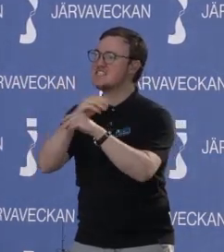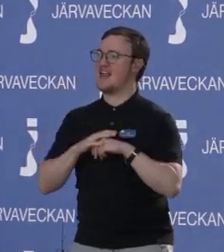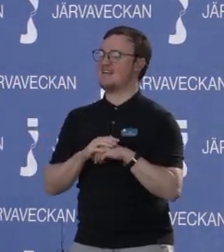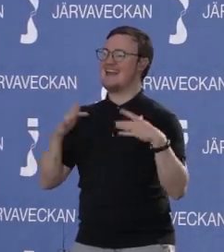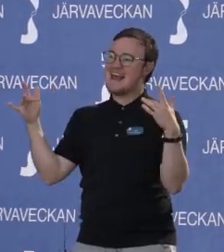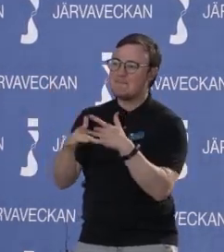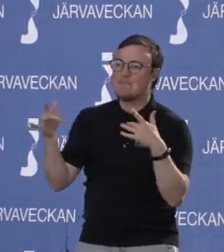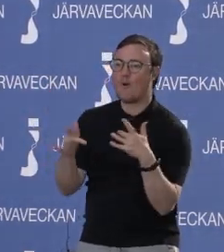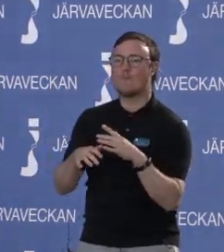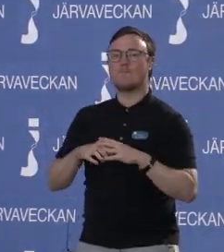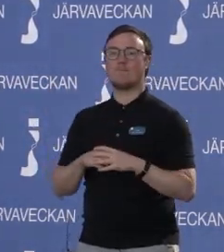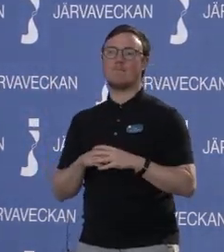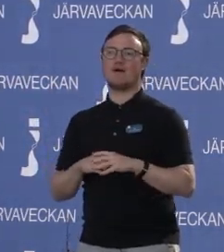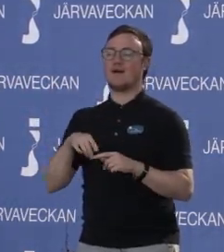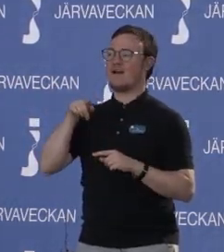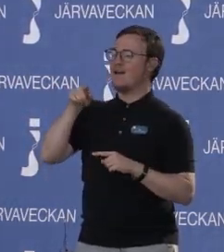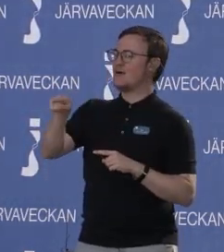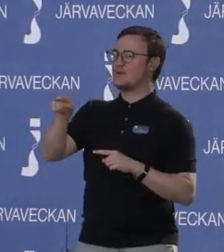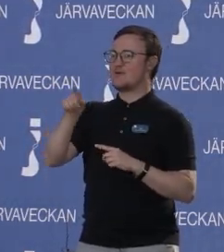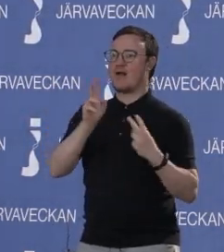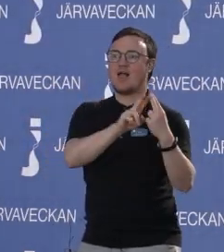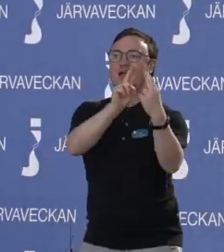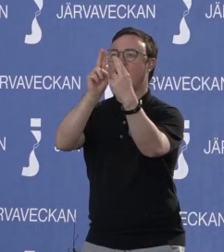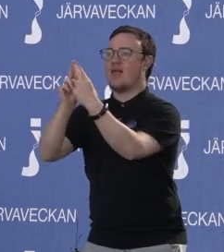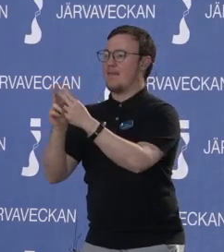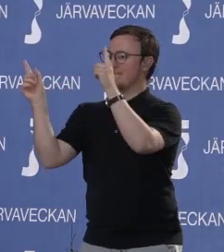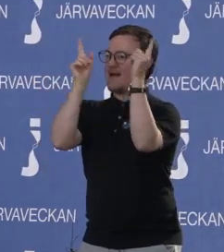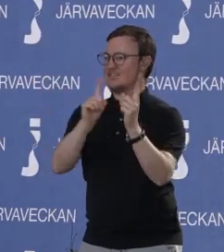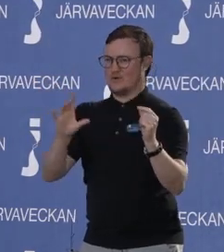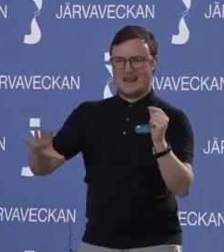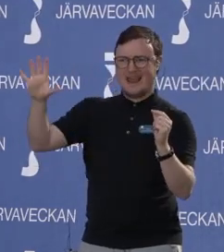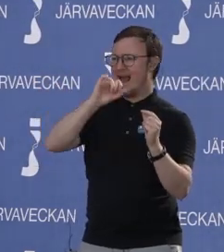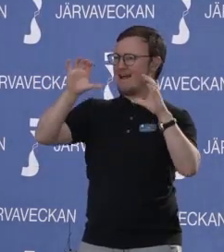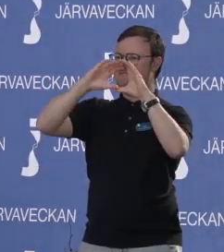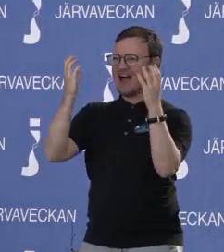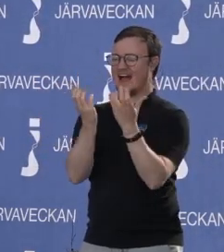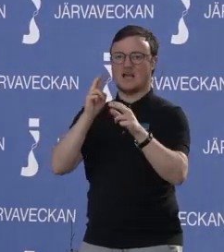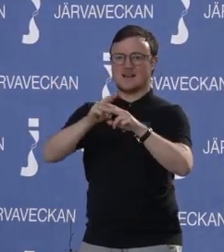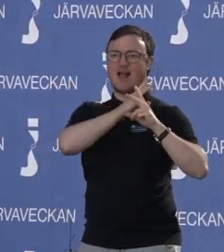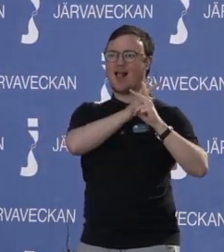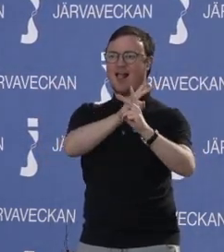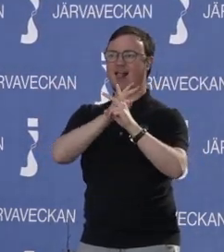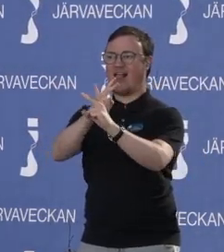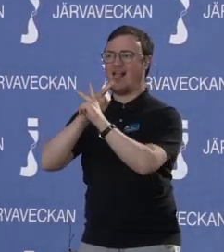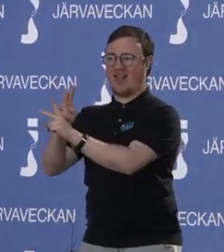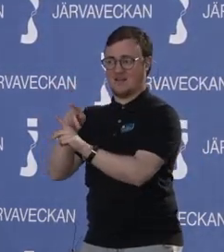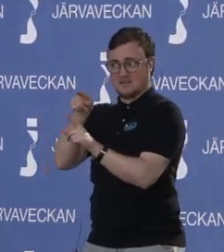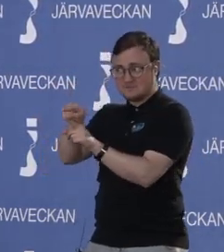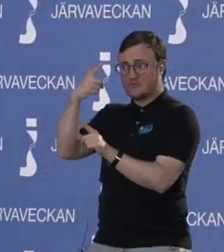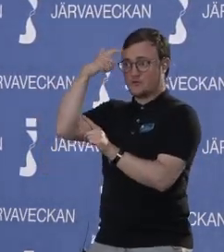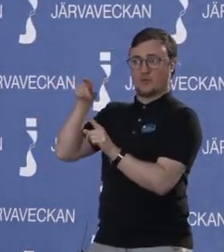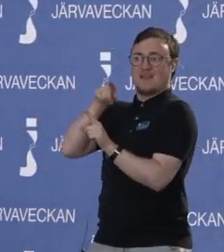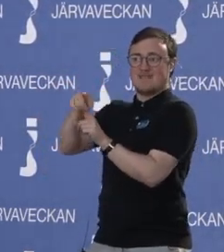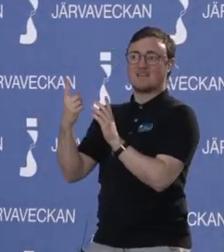och att du hittade folk över hela världen som du kände igen dig i. Tror du att de här möjligheterna, nya